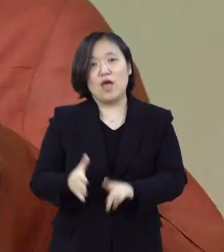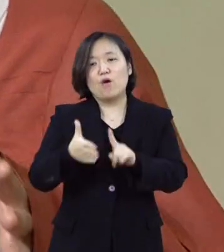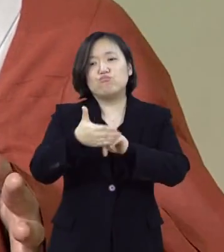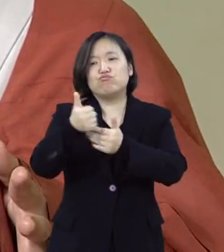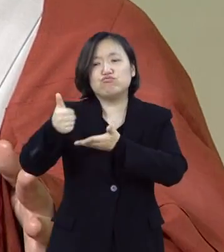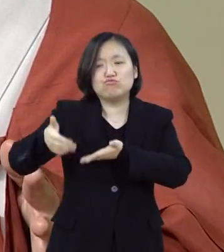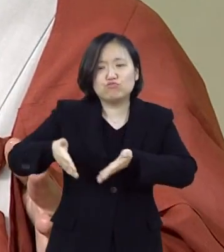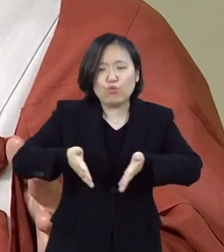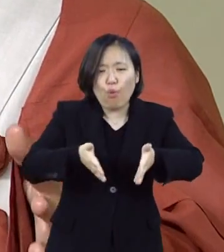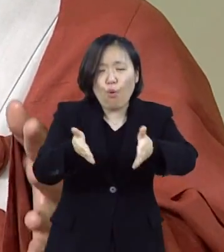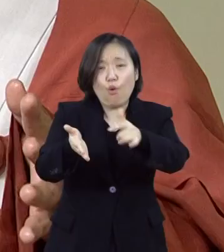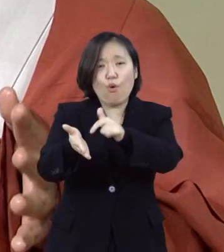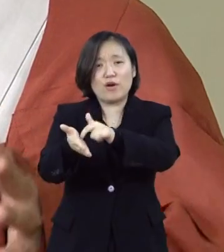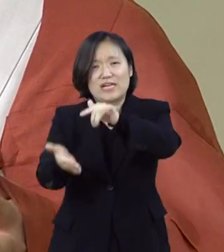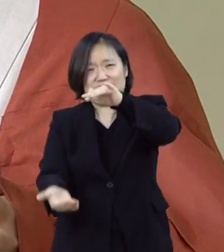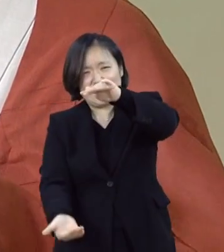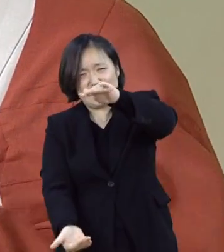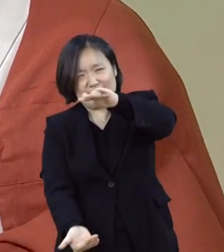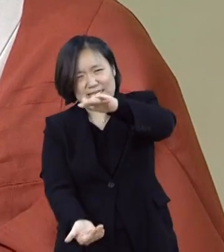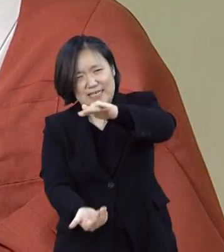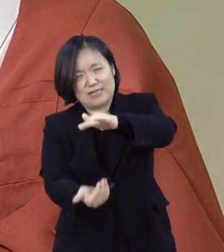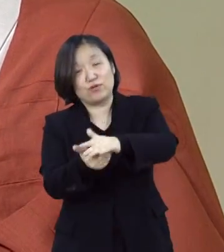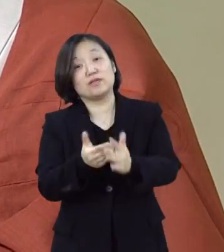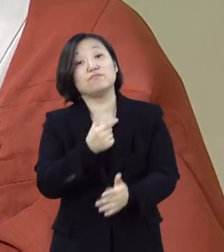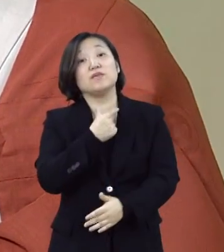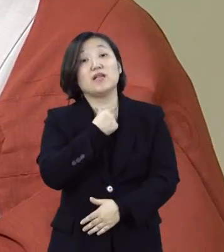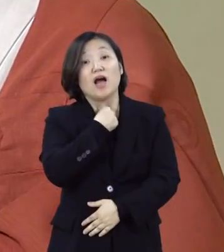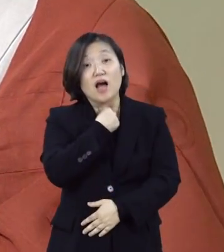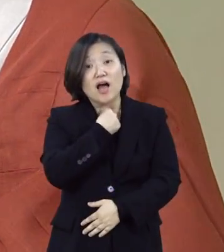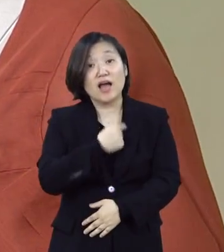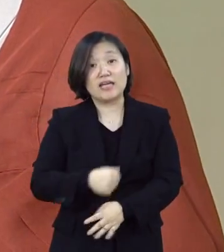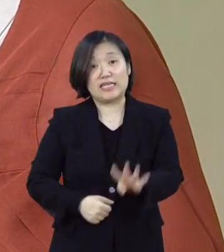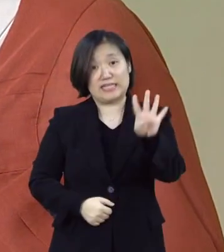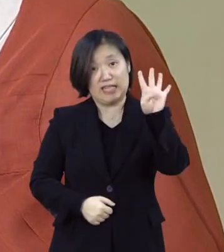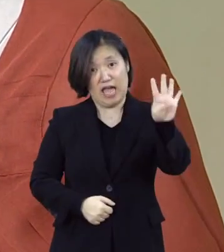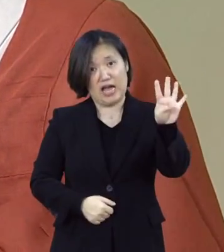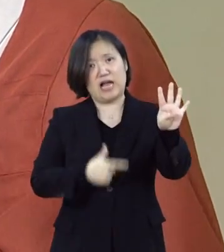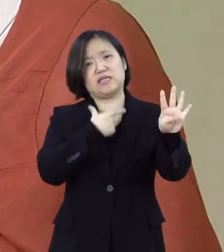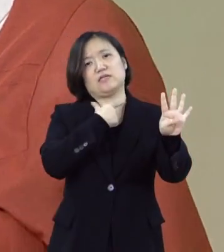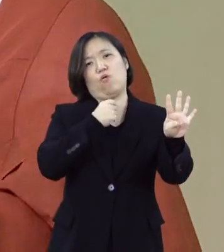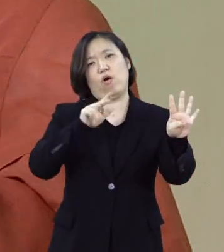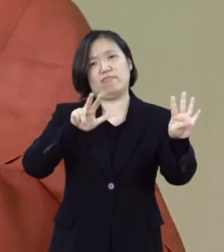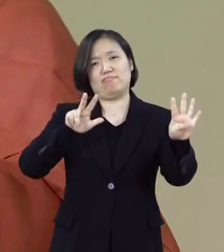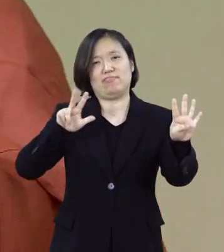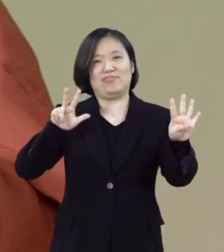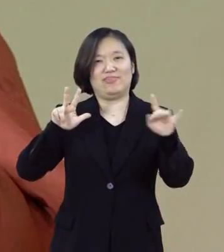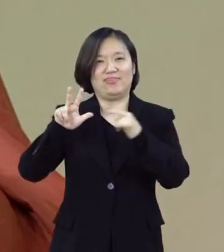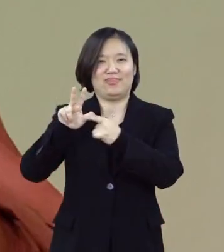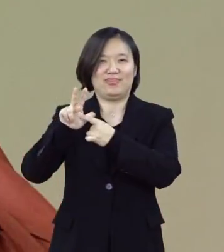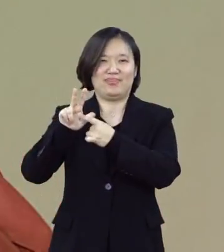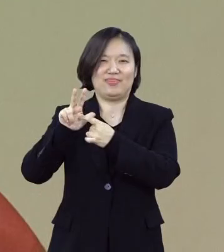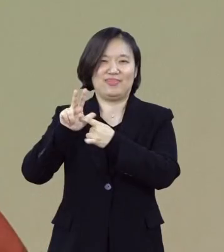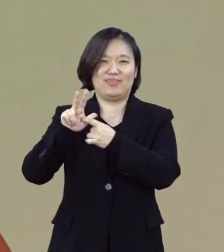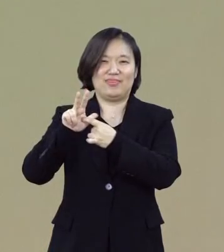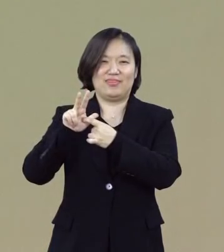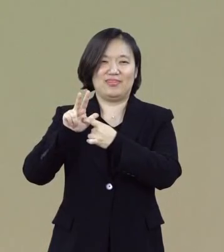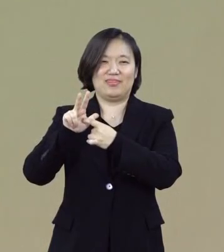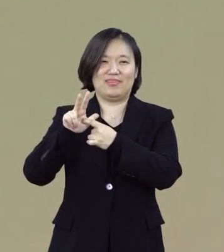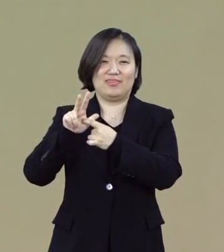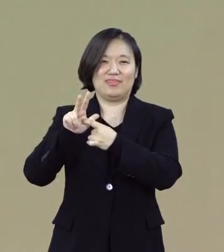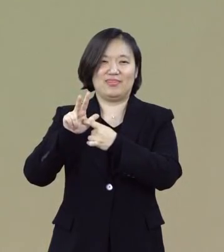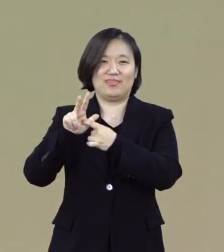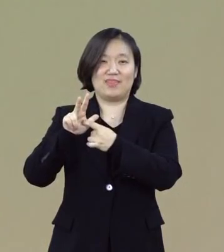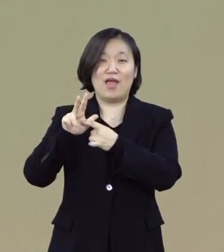불도를 반드시 이루게 했습니다. 이 사옹선이 모든